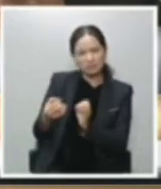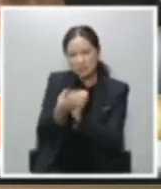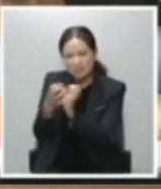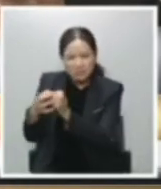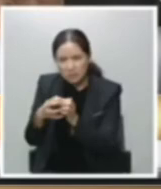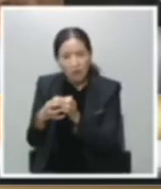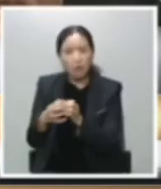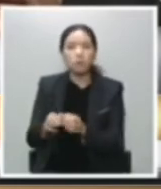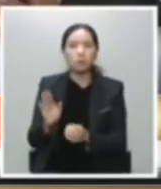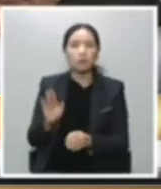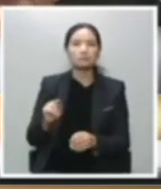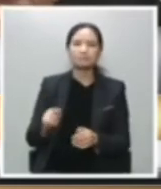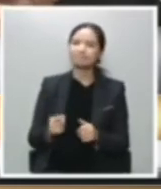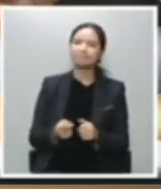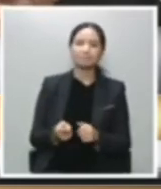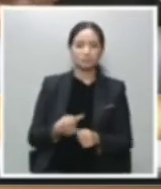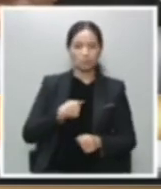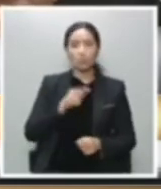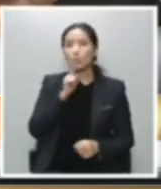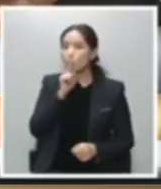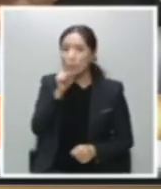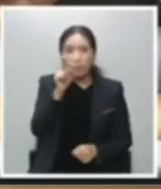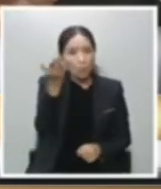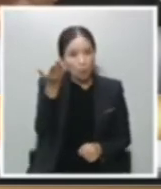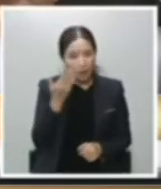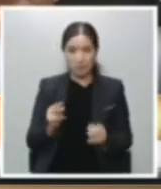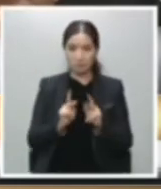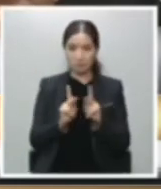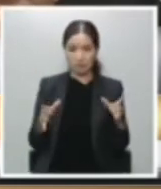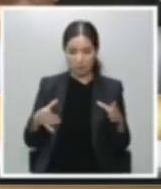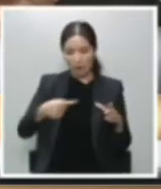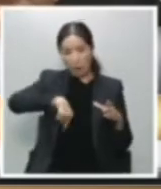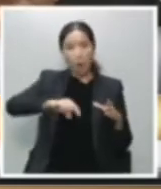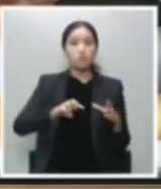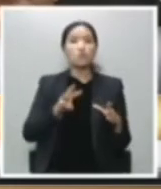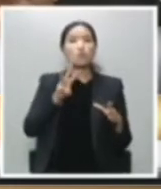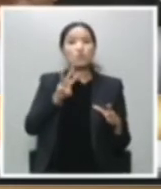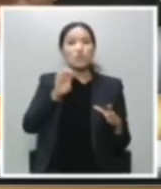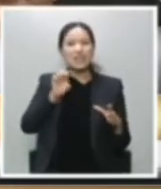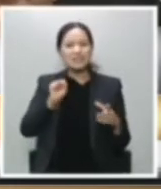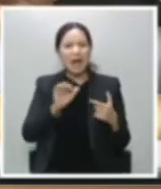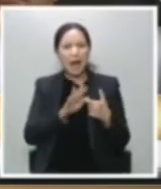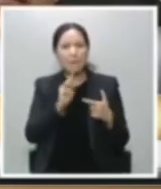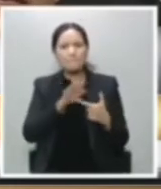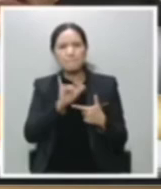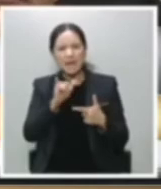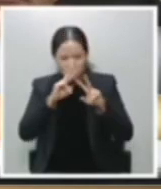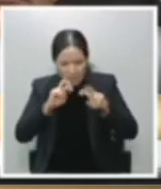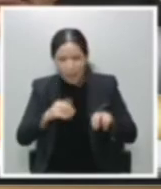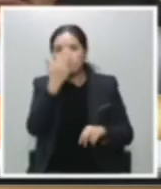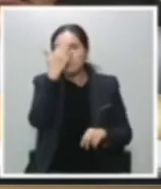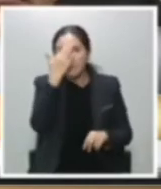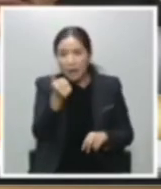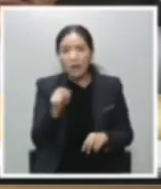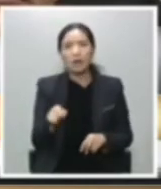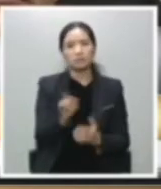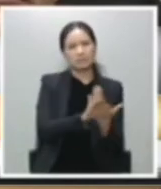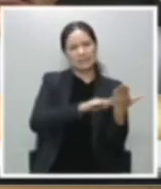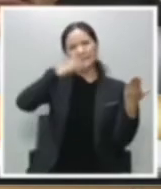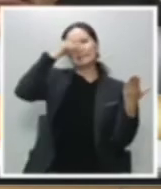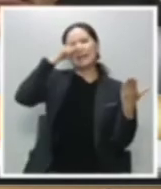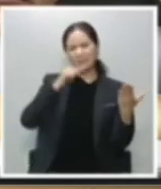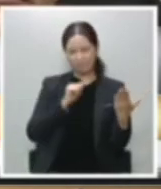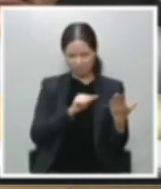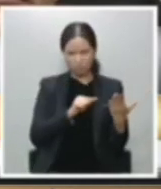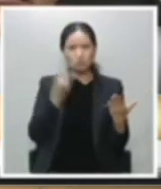าอันแรกเนี่ยครับผมเรียกร้องให้มีการตั้งกรรมธิการวิสามัญเพื่อศึกษาเรื่องนี้ทำยังไงครับประเทศไทยเราเนี่